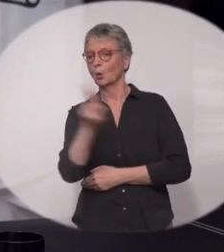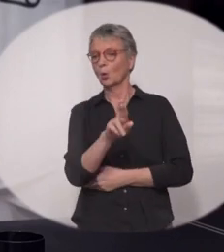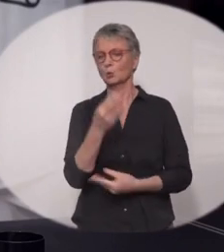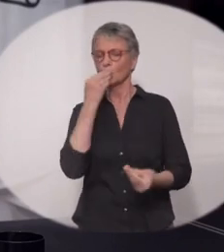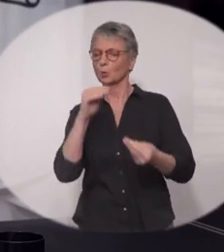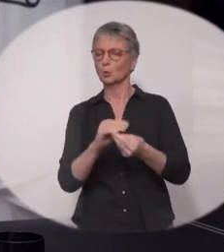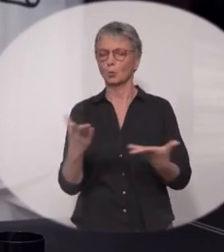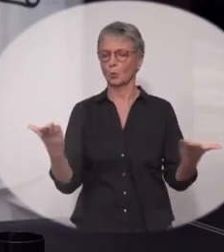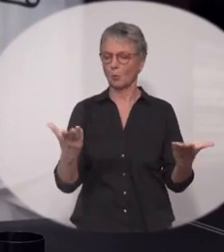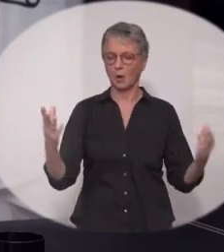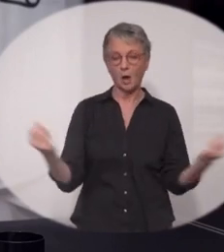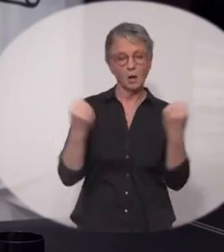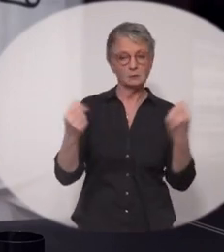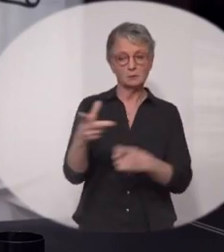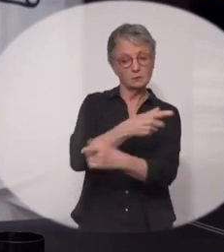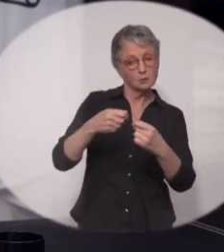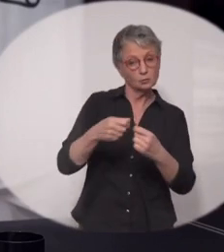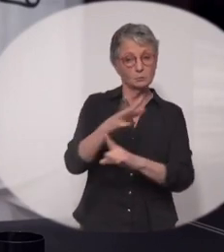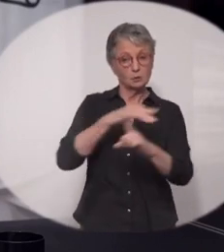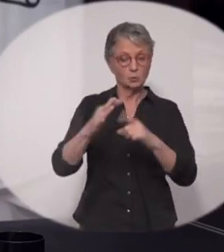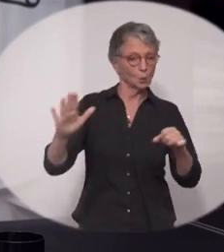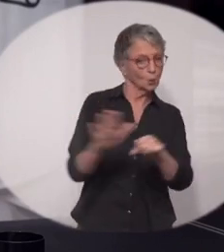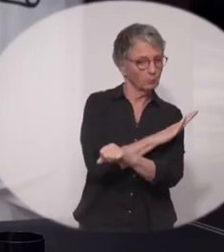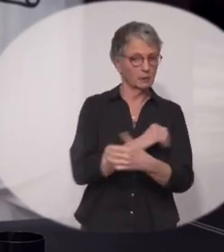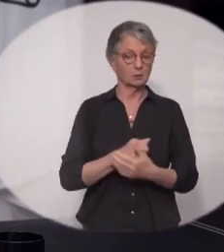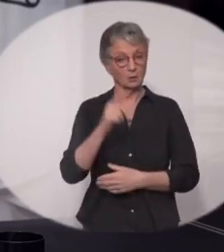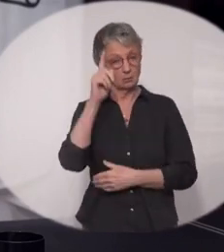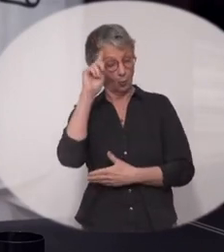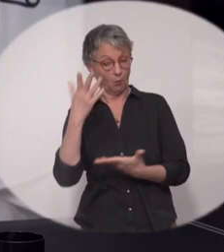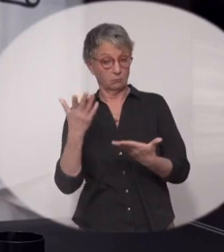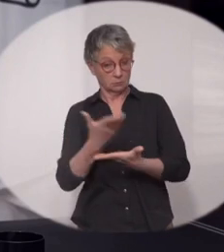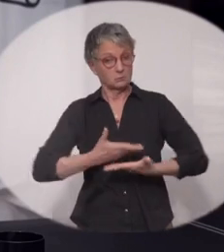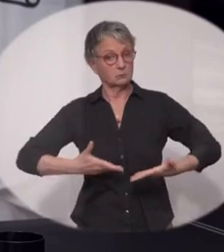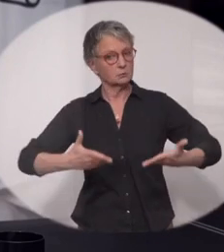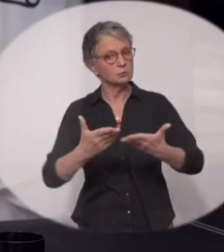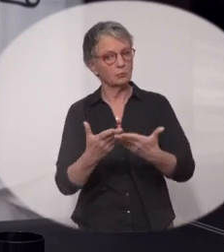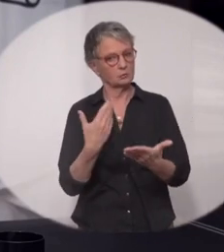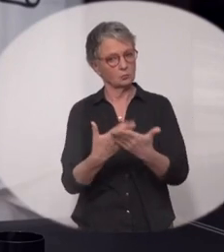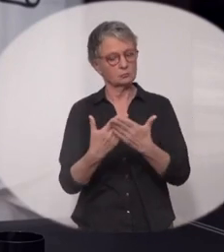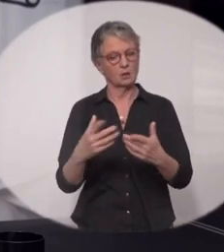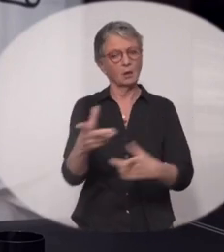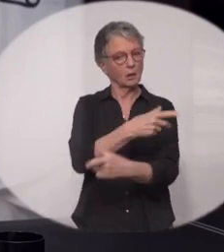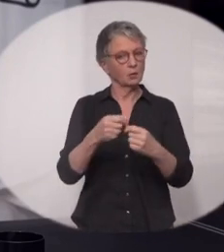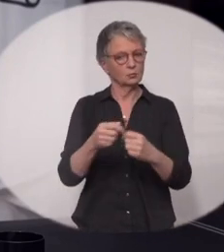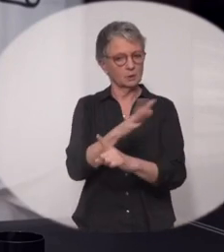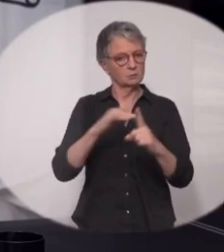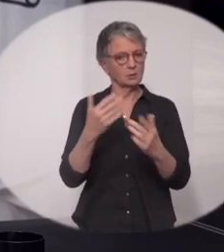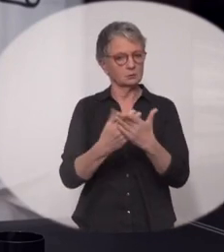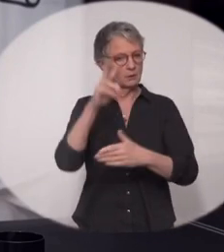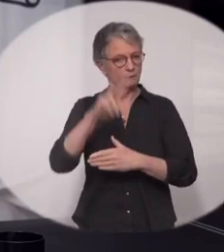et sociale pleine et entière car la situation économique et sociale est notre deuxième sujet majeur de